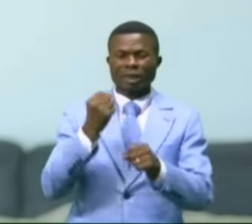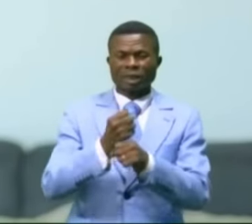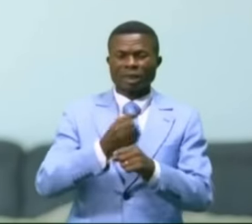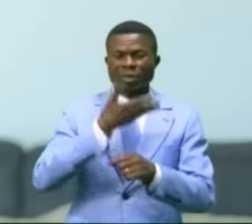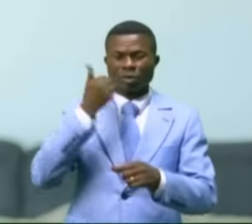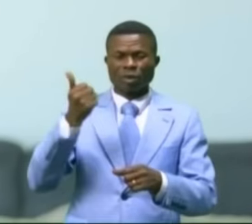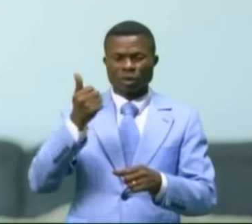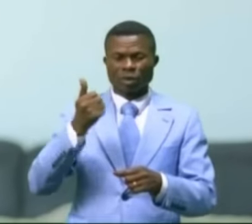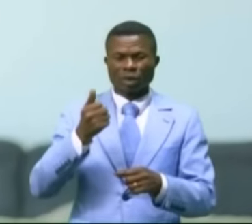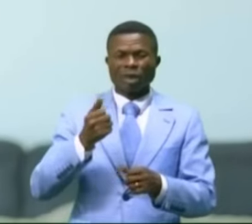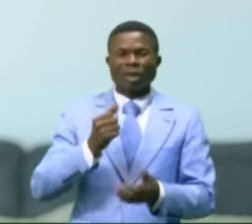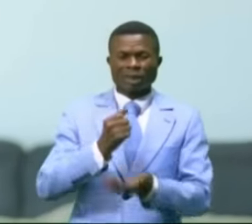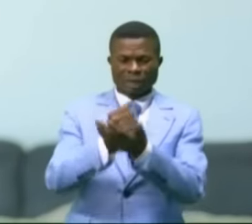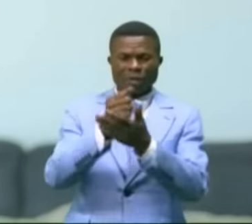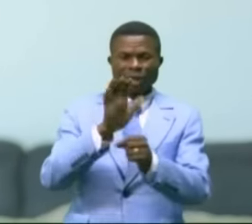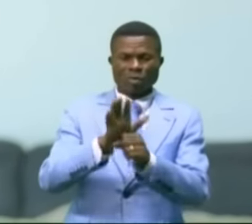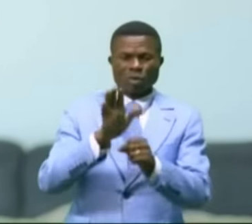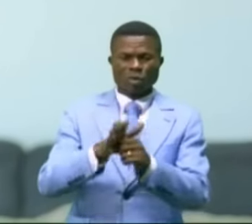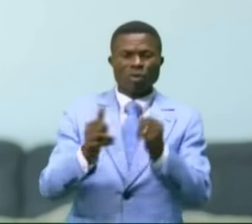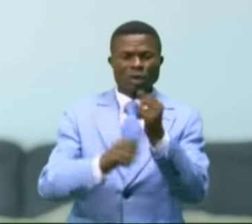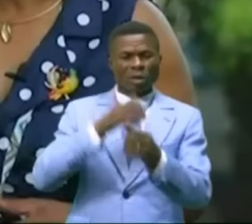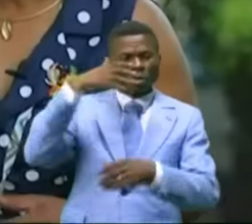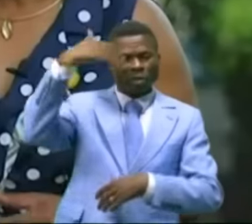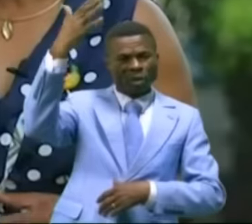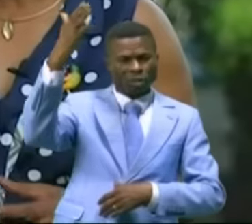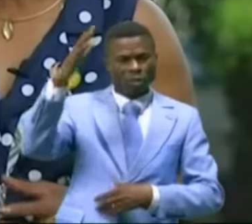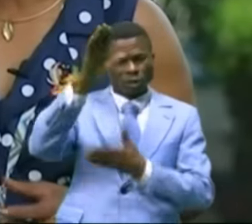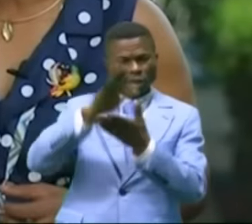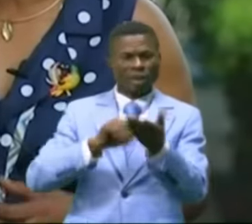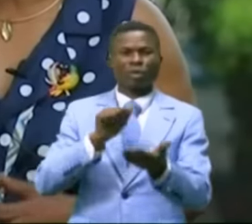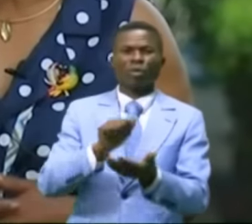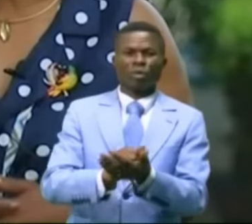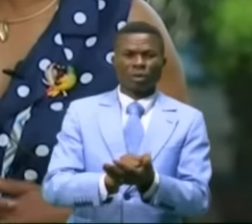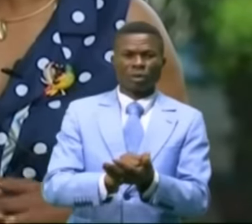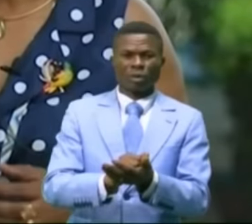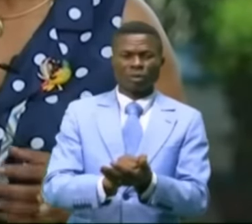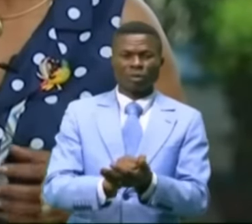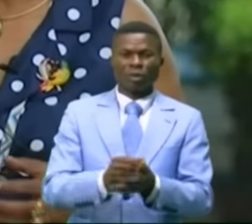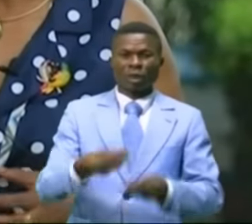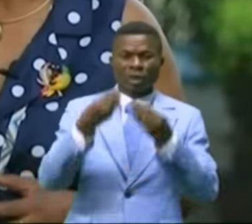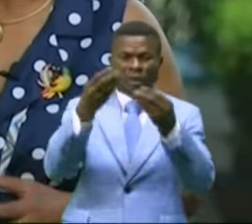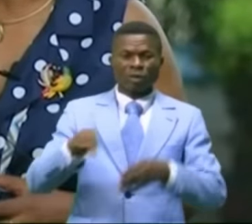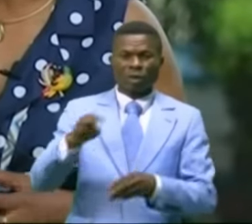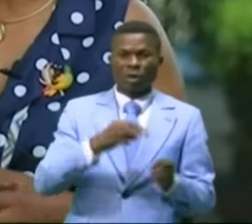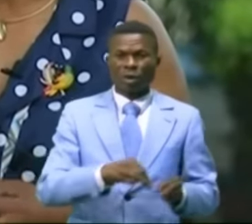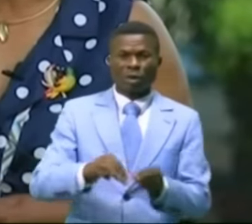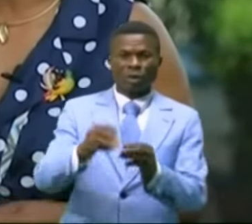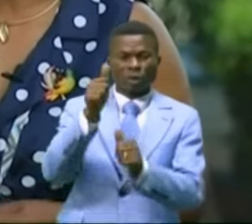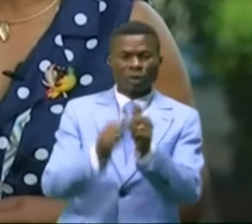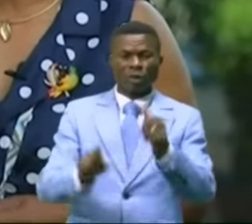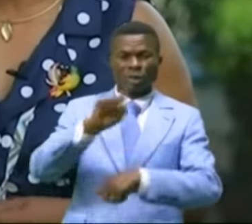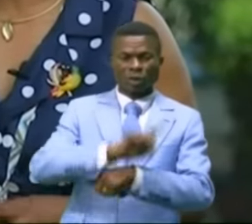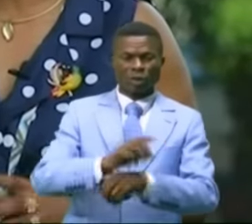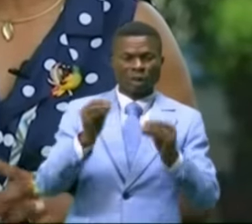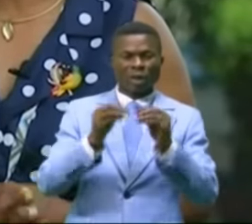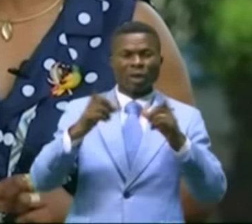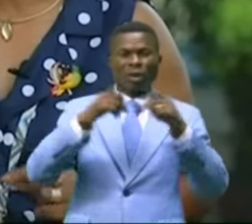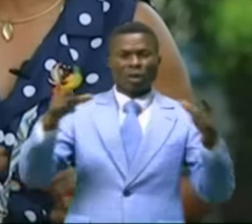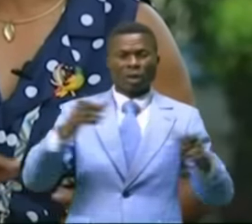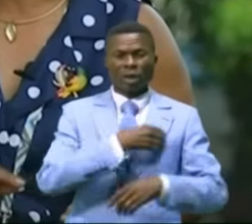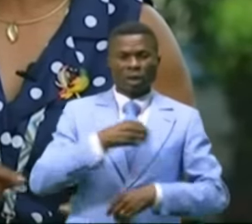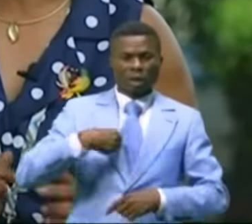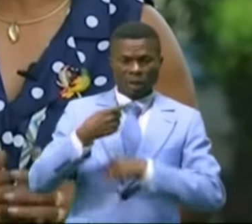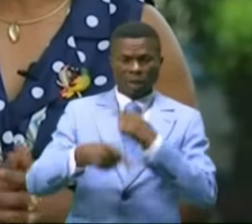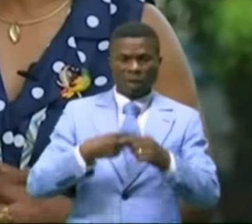inspirer les générations d'aujourd'hui et de demain. Je vais vous donner l'anecdote. Tous les jours qu'on avait des grandes réunions, elle commençait